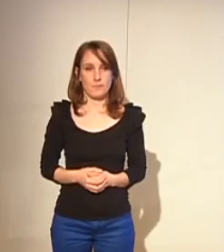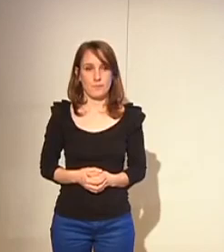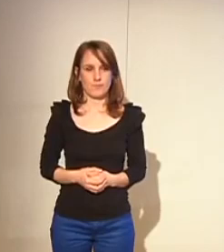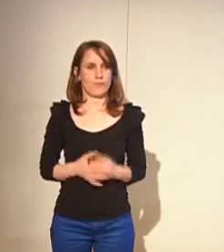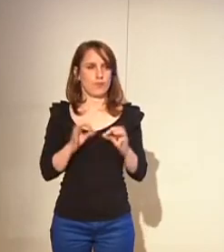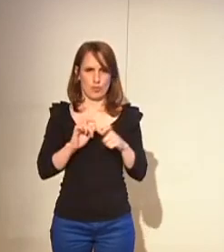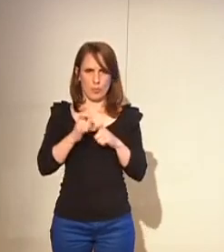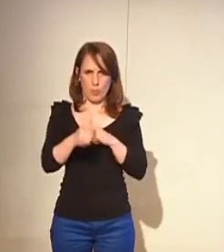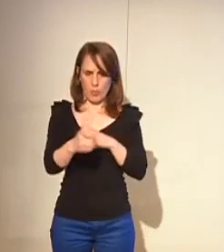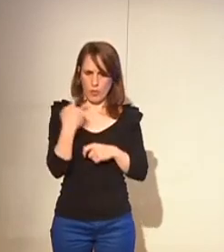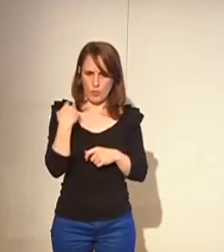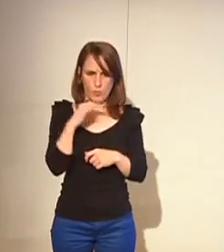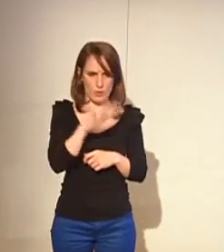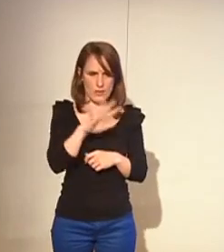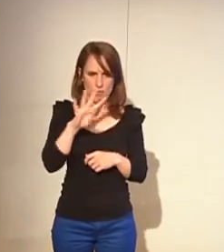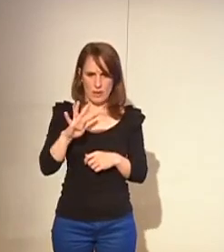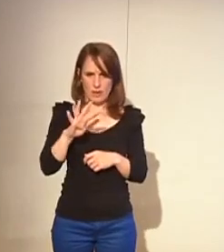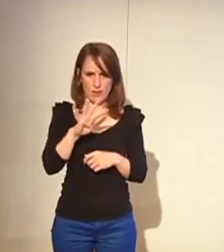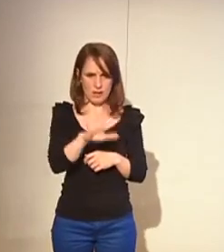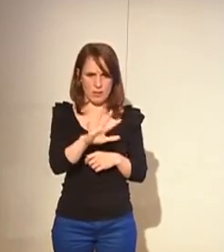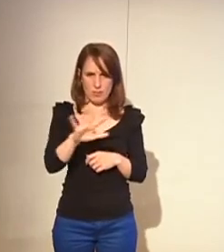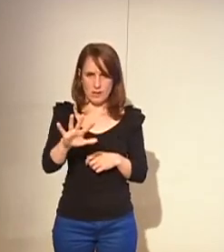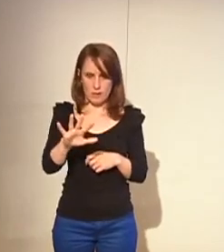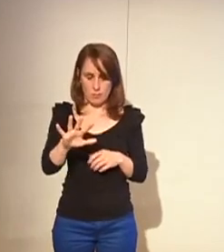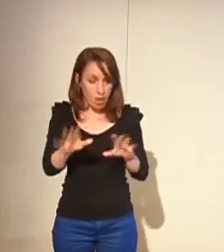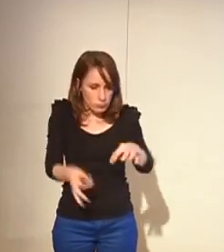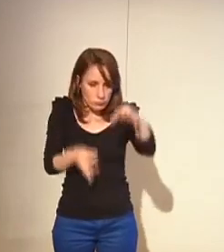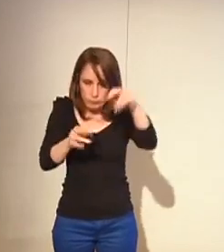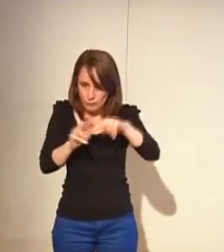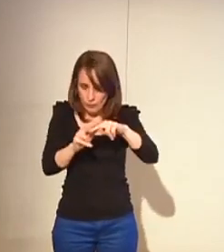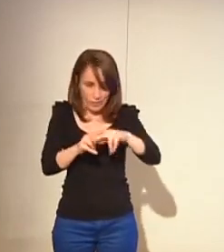55 donc je ne l'ai pas là sous les yeux